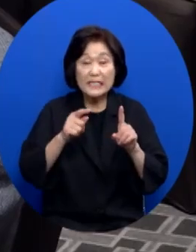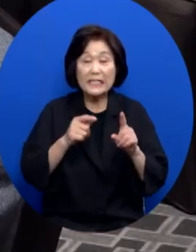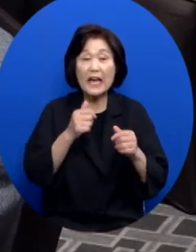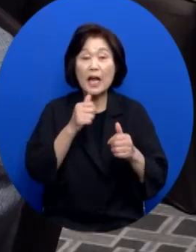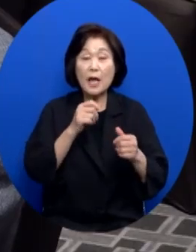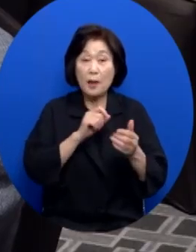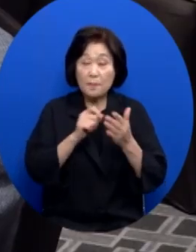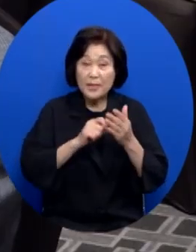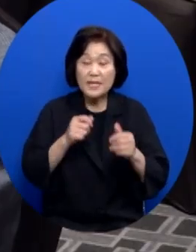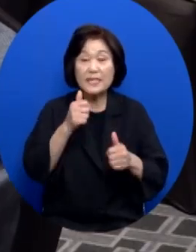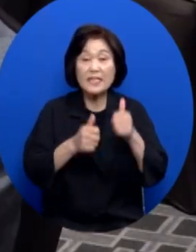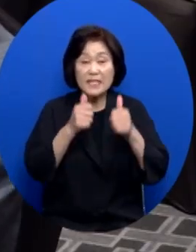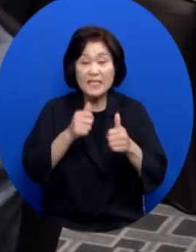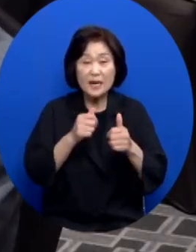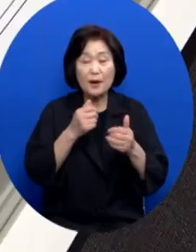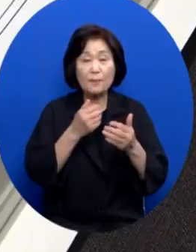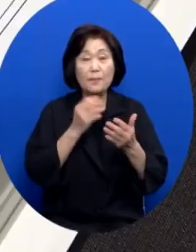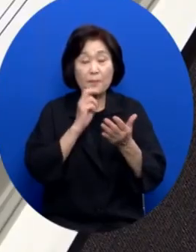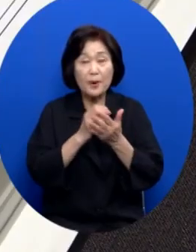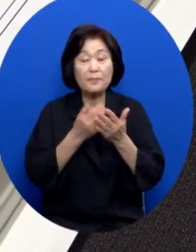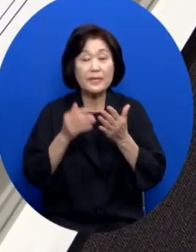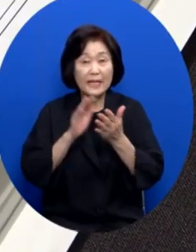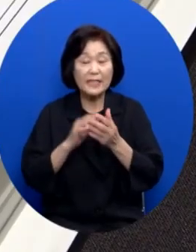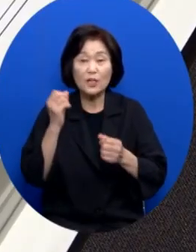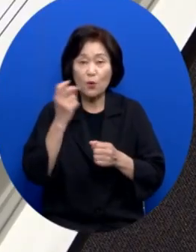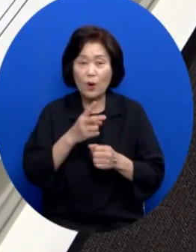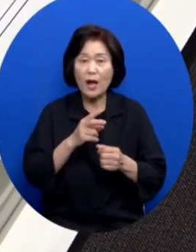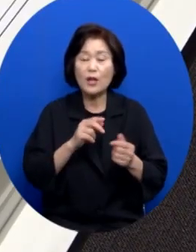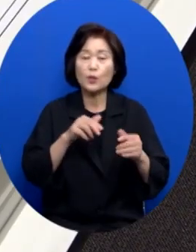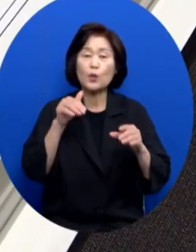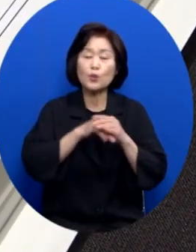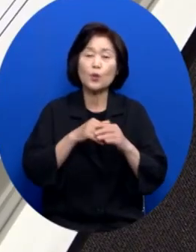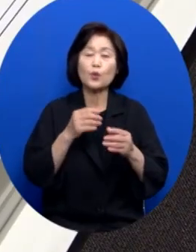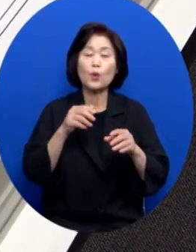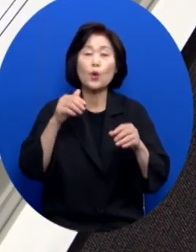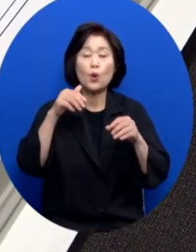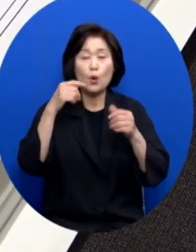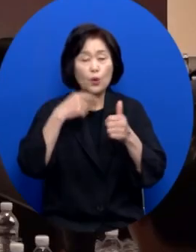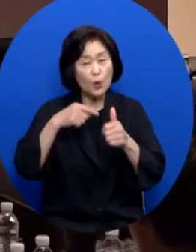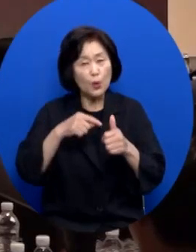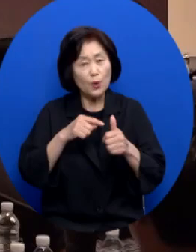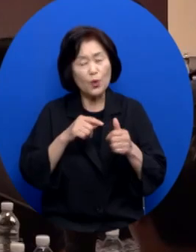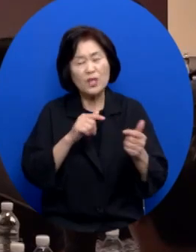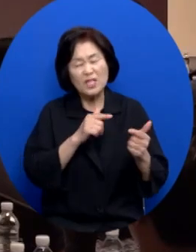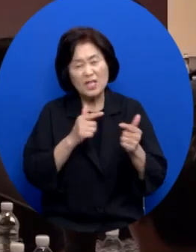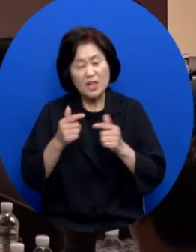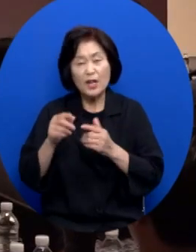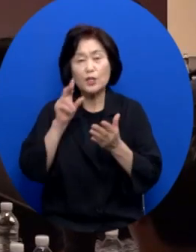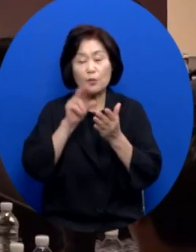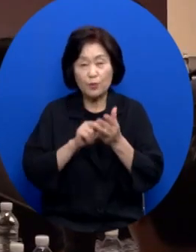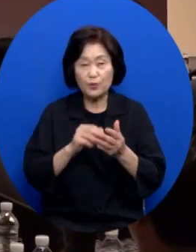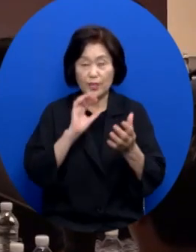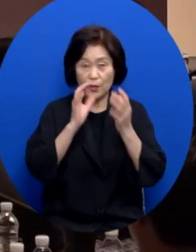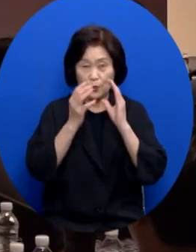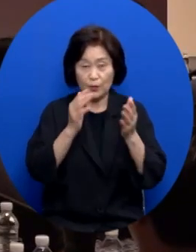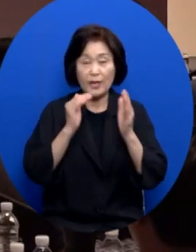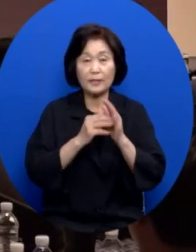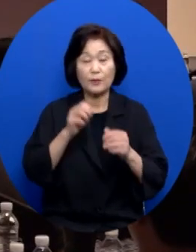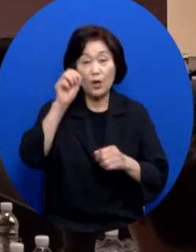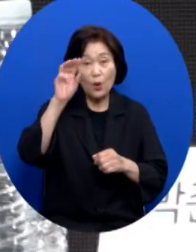위탁하는 사립학교법 개정과 고교 학점제로 인한 종교교육의 파행 문제가 집중 논의됐습니다. 또